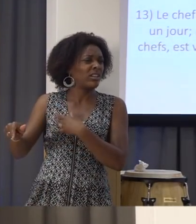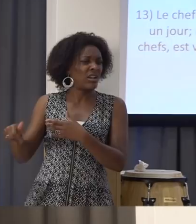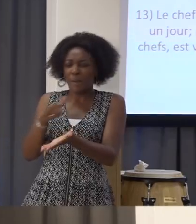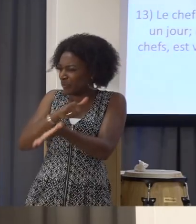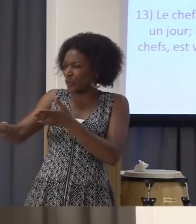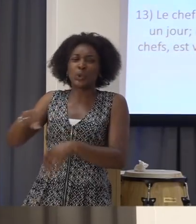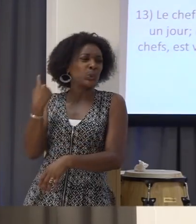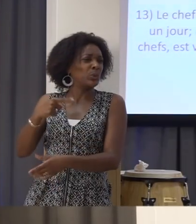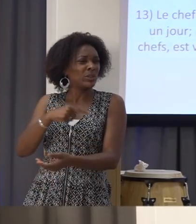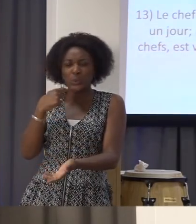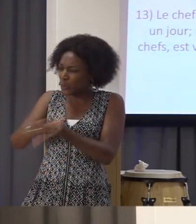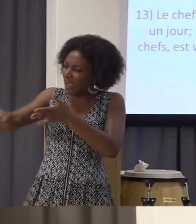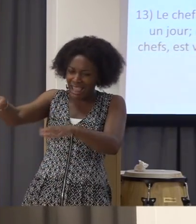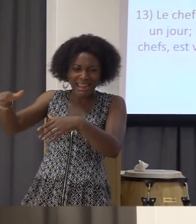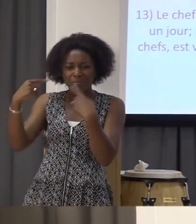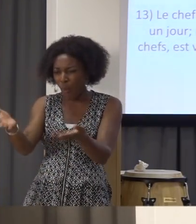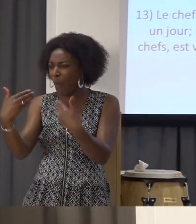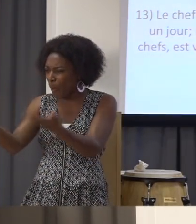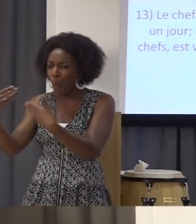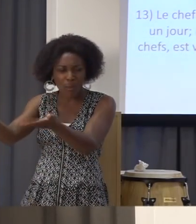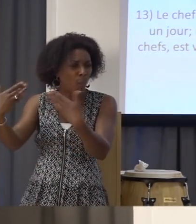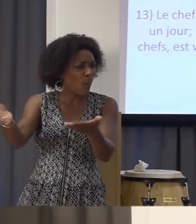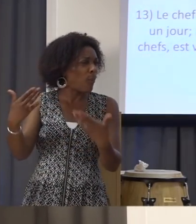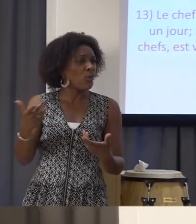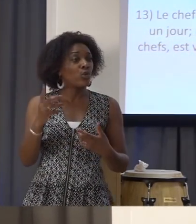Anéantissez-les. Renversez leurs autels.